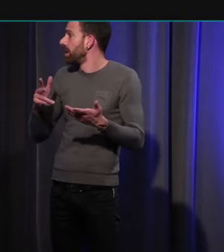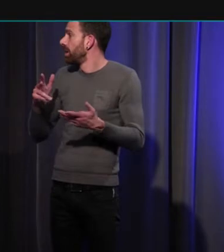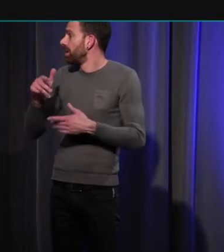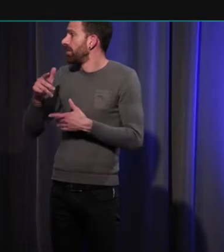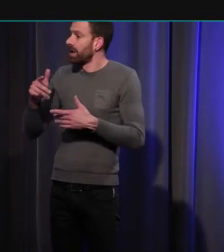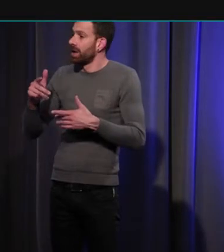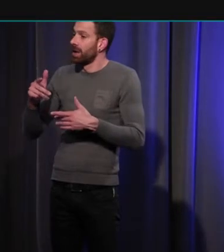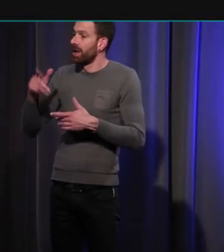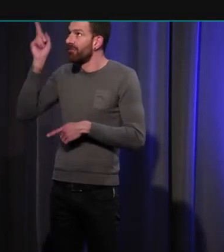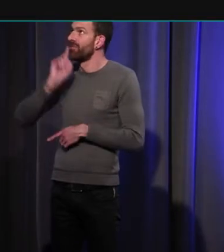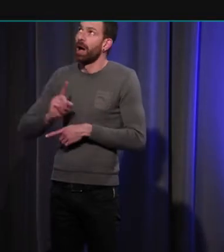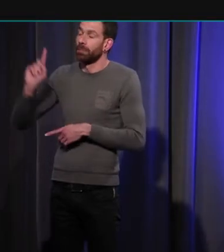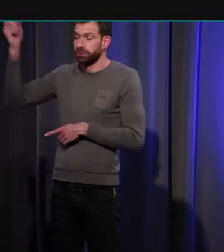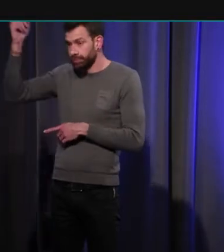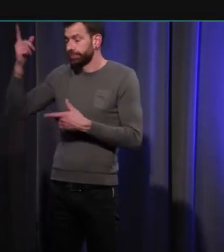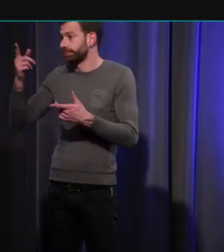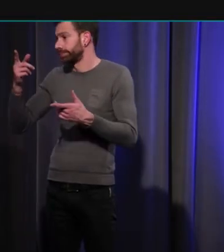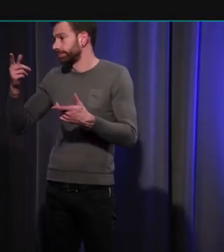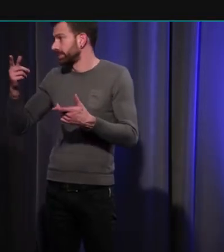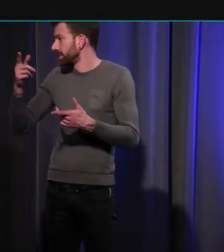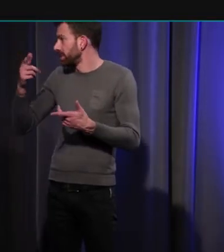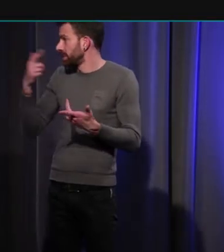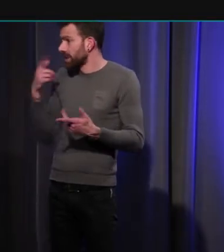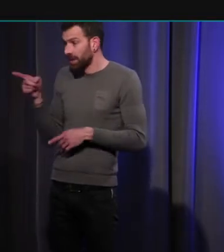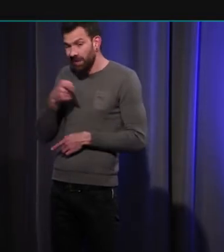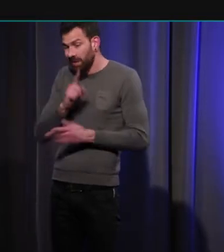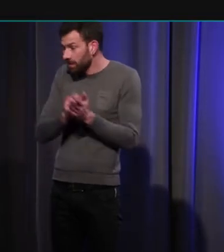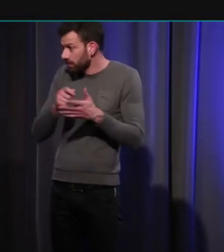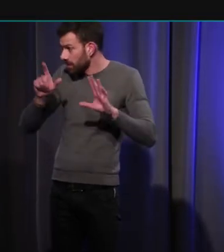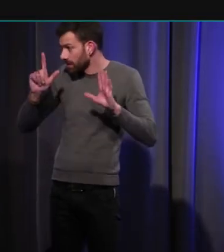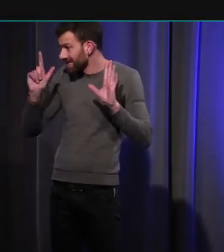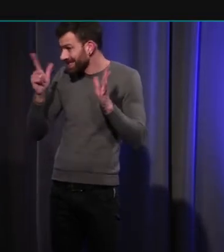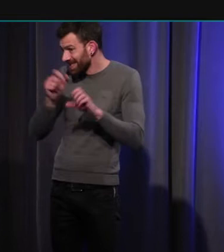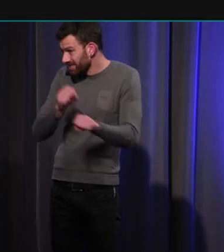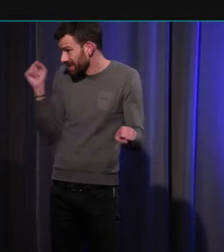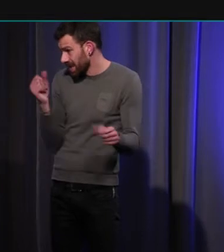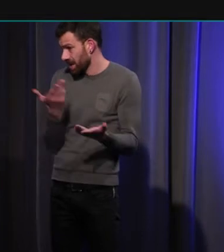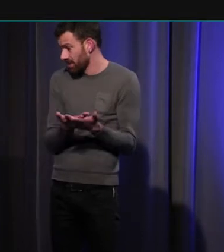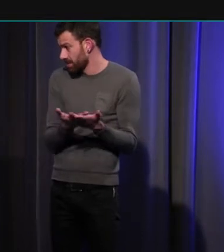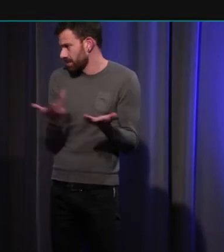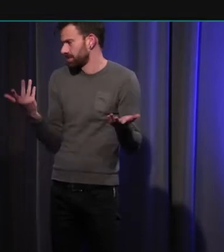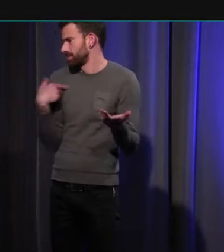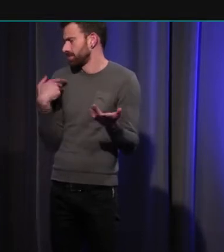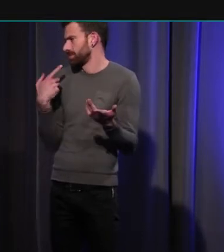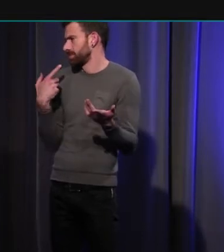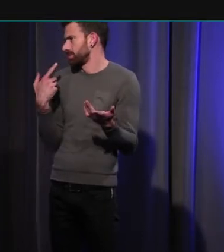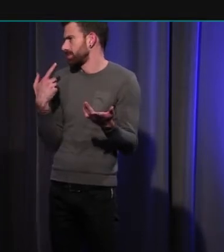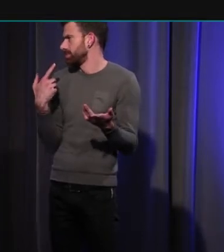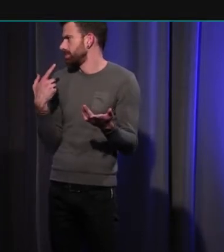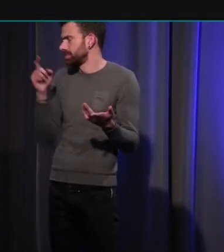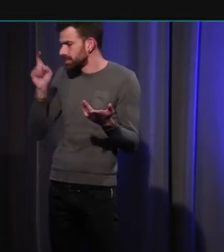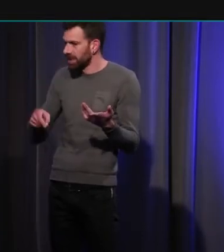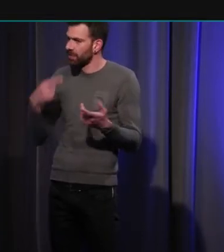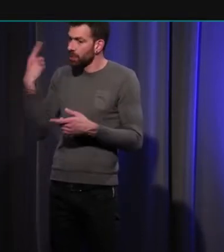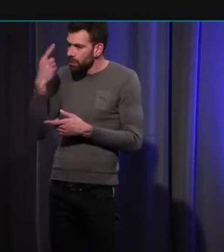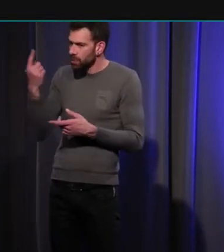préconisera la guerre et c'est bien tant d huile était au septième siècle voilà donc sais c'est un peu ça il faut il faut faire toujours